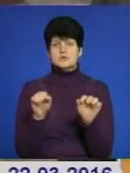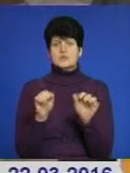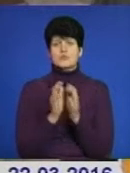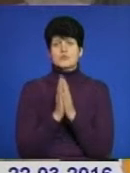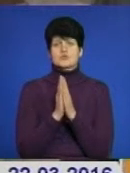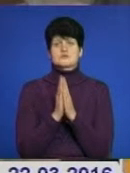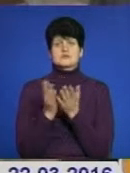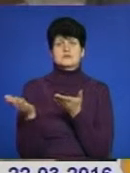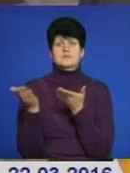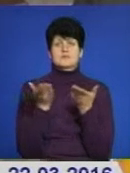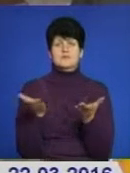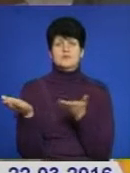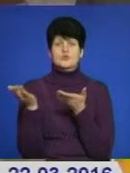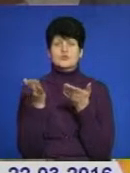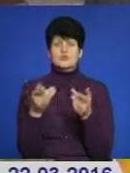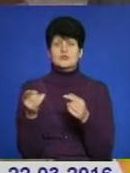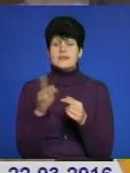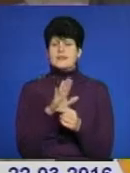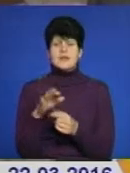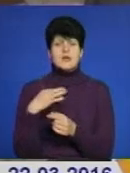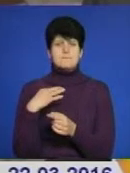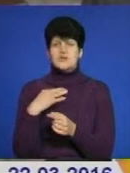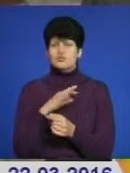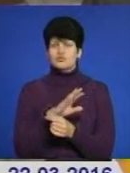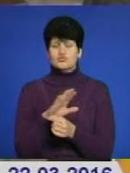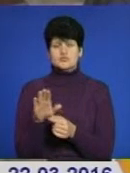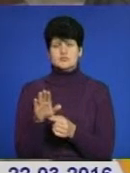закликати тернополян до небайдужості, до